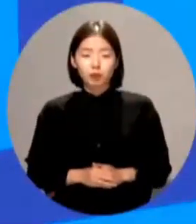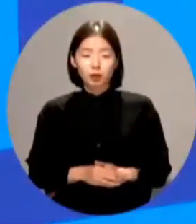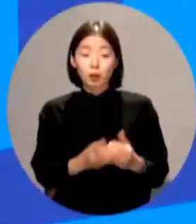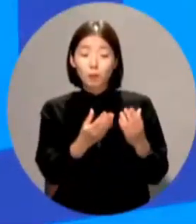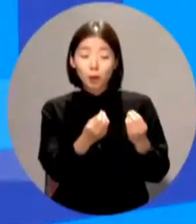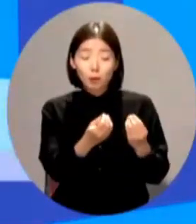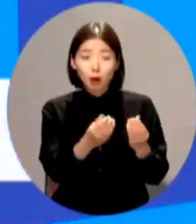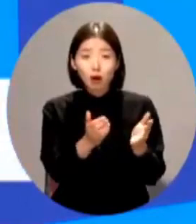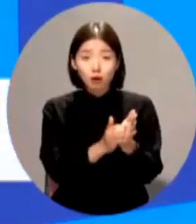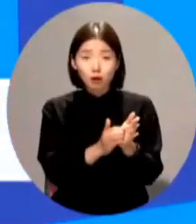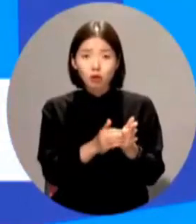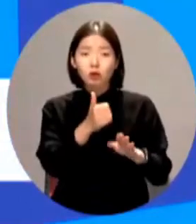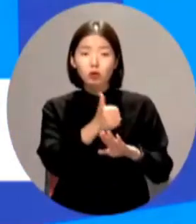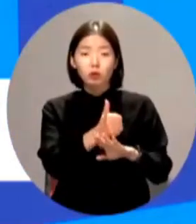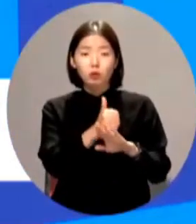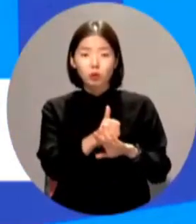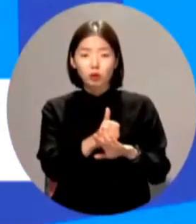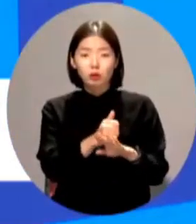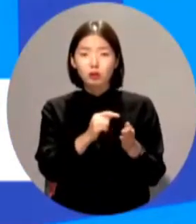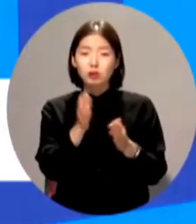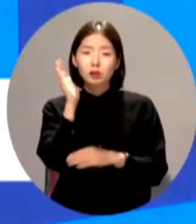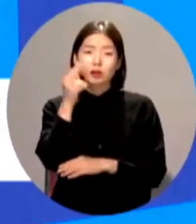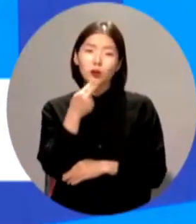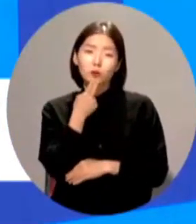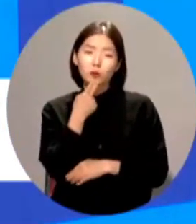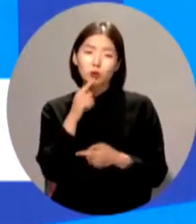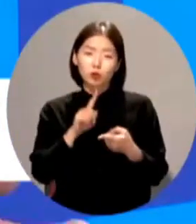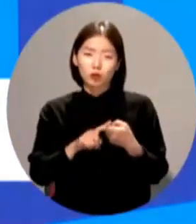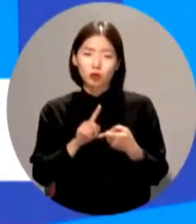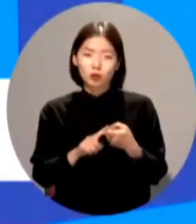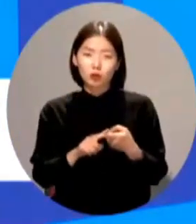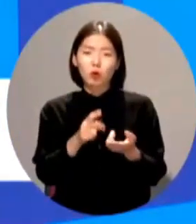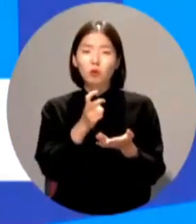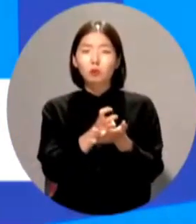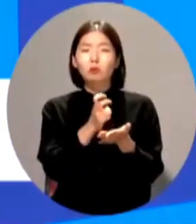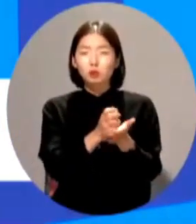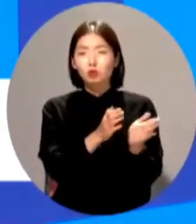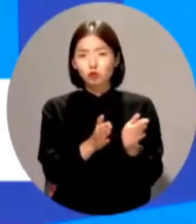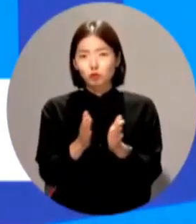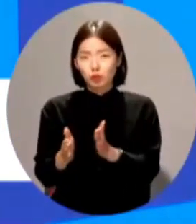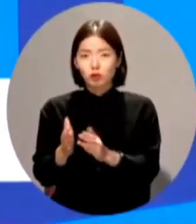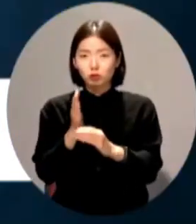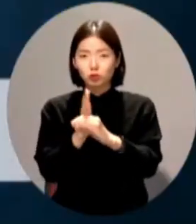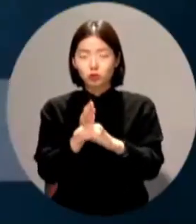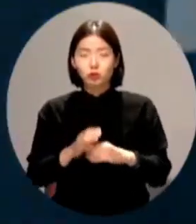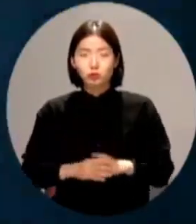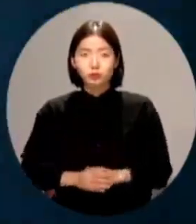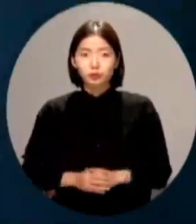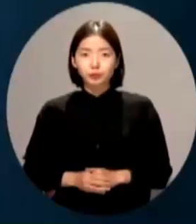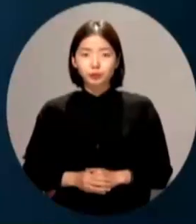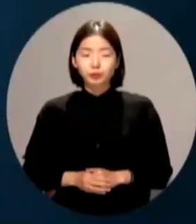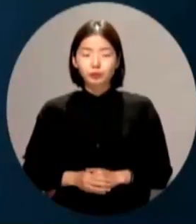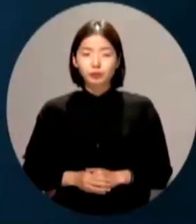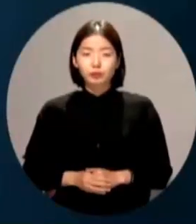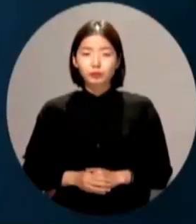끝났고 결과는 이 약을 안 하는 것이 일정 화구 맥락에서 법적대응 하며 준비를 하고 있습니다